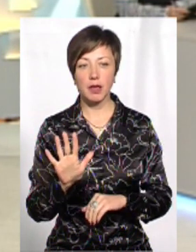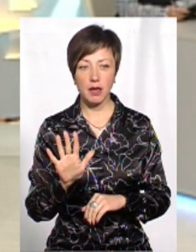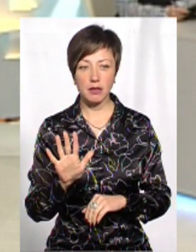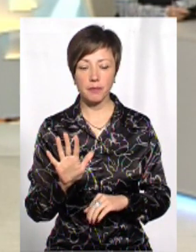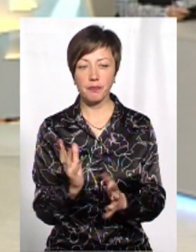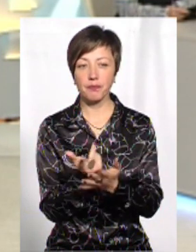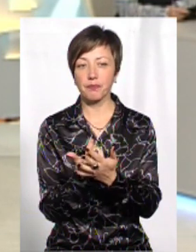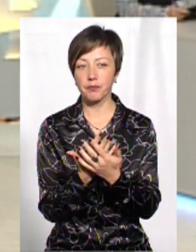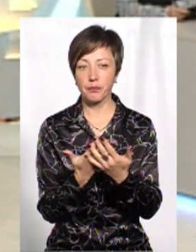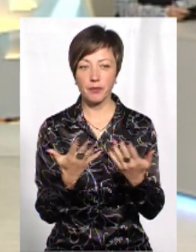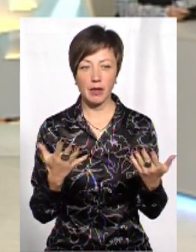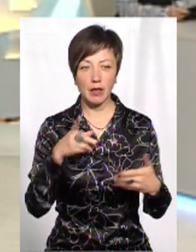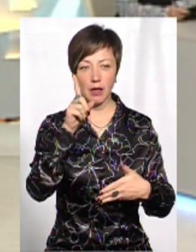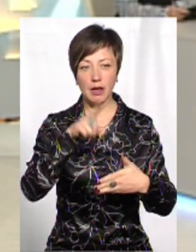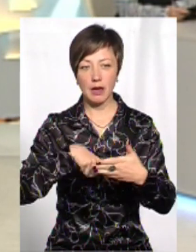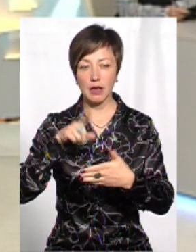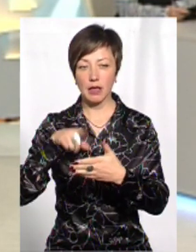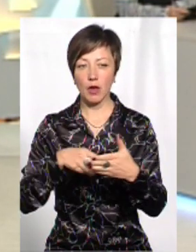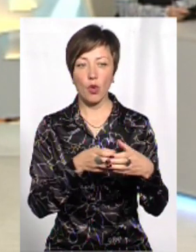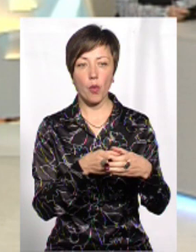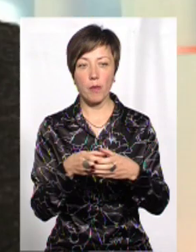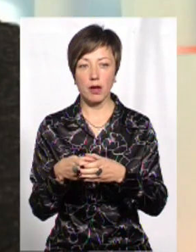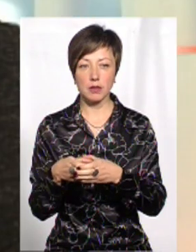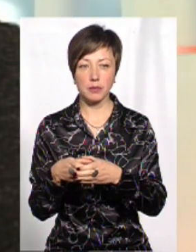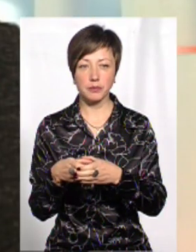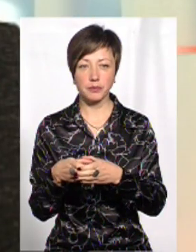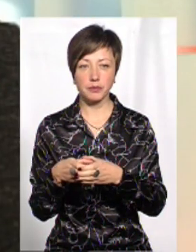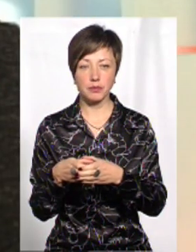1975 різноманітних релігійних громад.